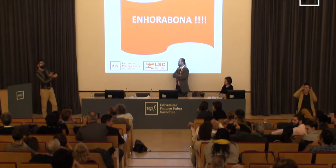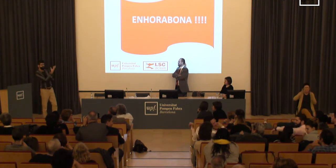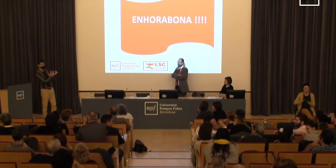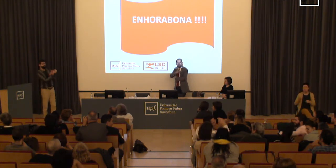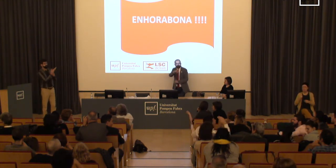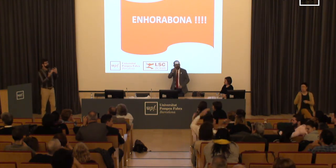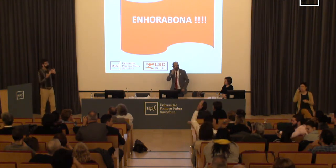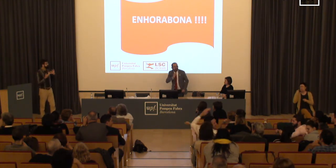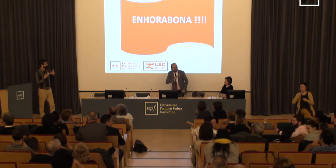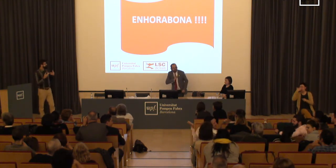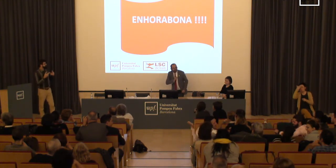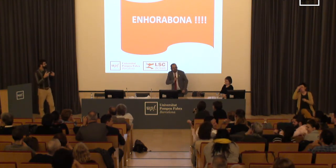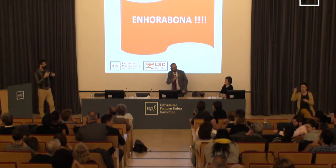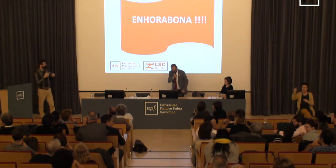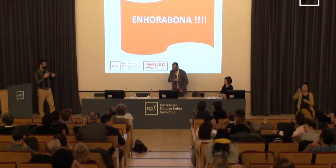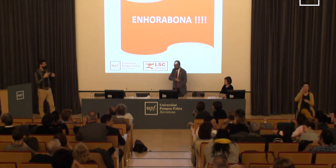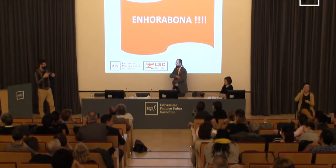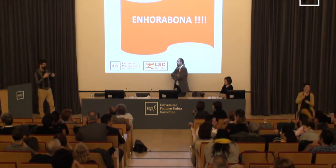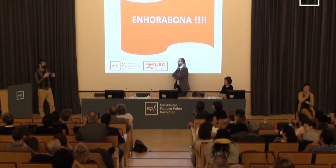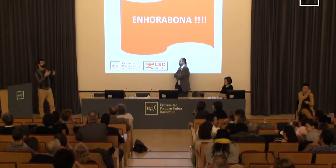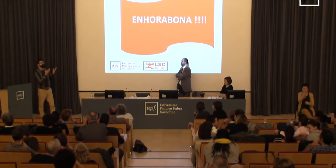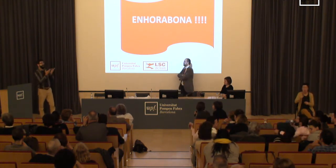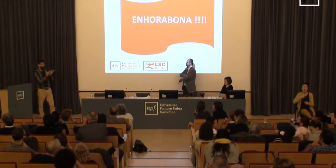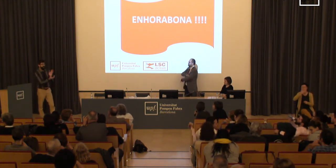l'escola, de quan era petit, de l'escola de la Puríssima,